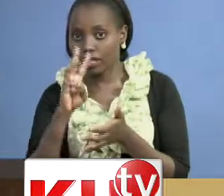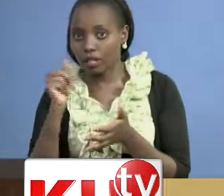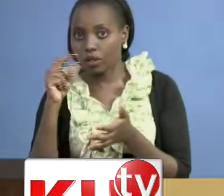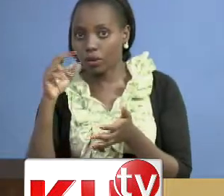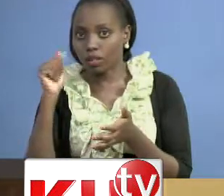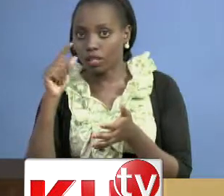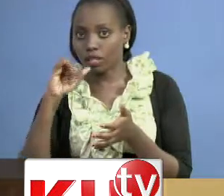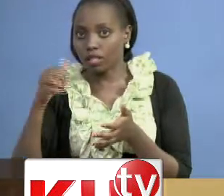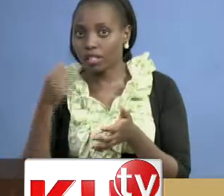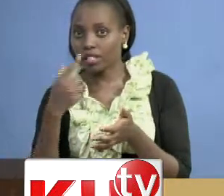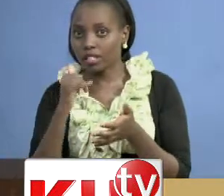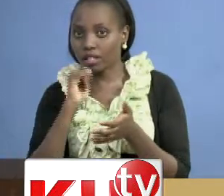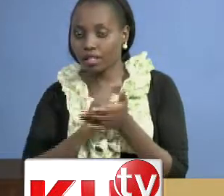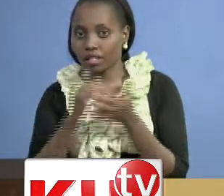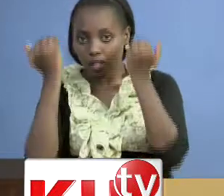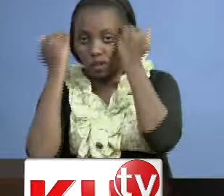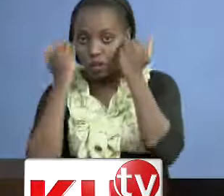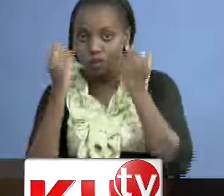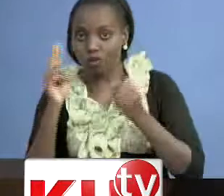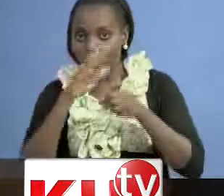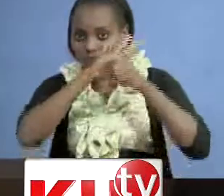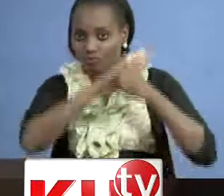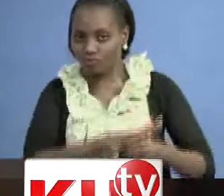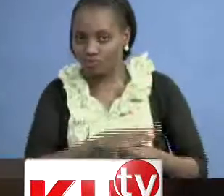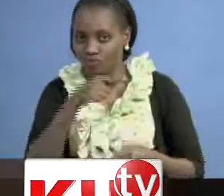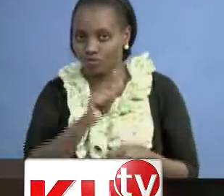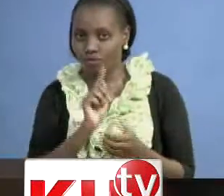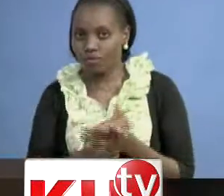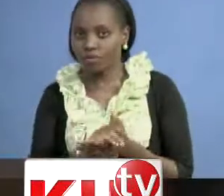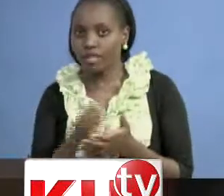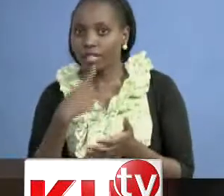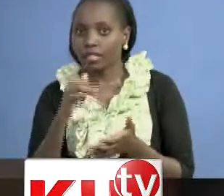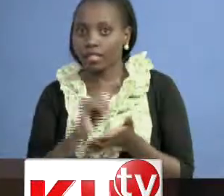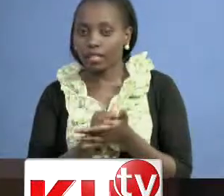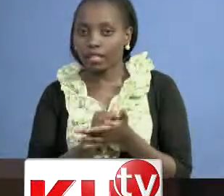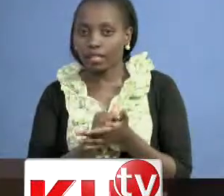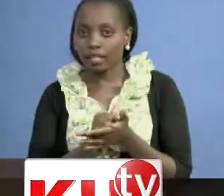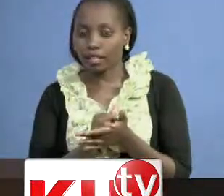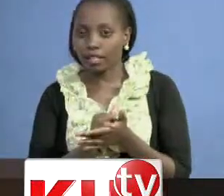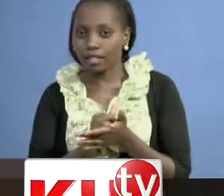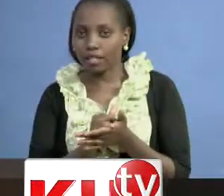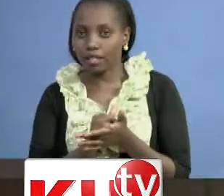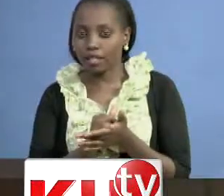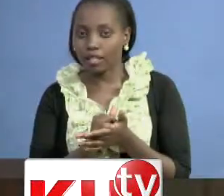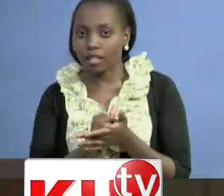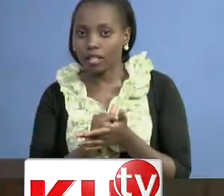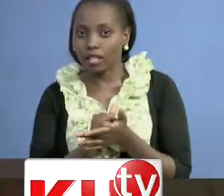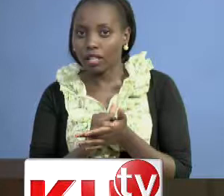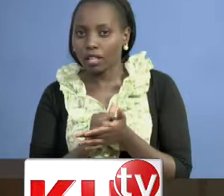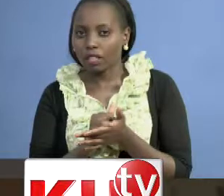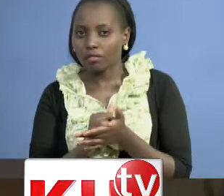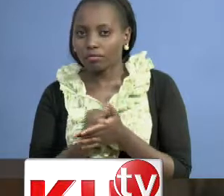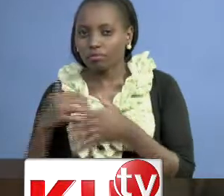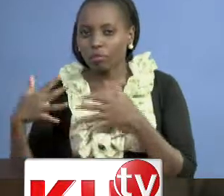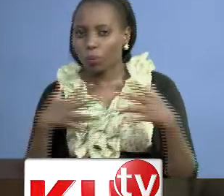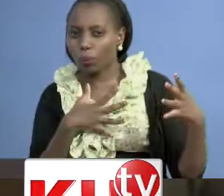inatumika kumdhulumu. Wanjala aliyekamatwa siku ya Jumamosi anashtakiwa kwa madai kuwa alimshambulia waziri msaidizi wa